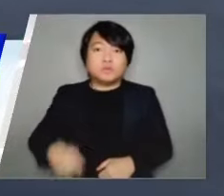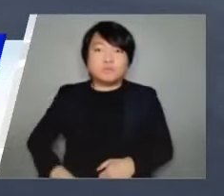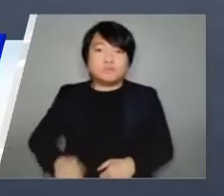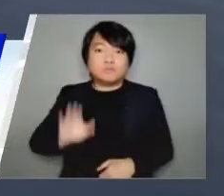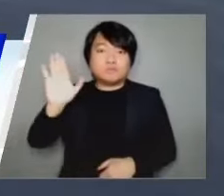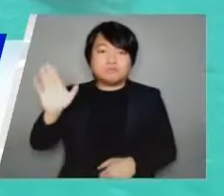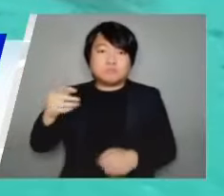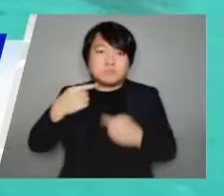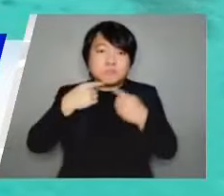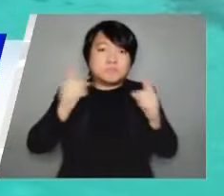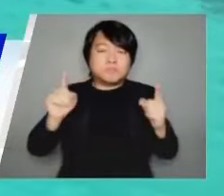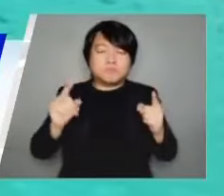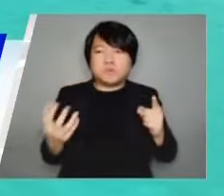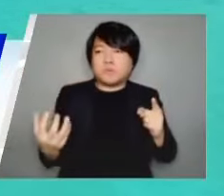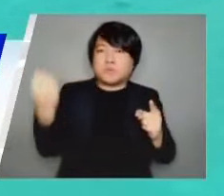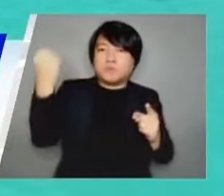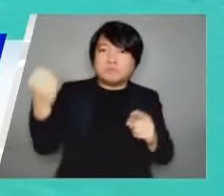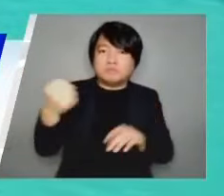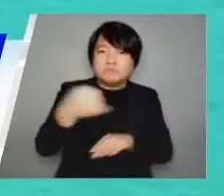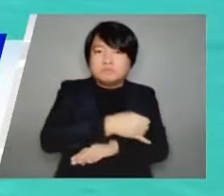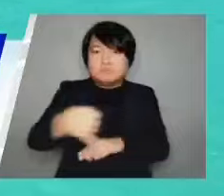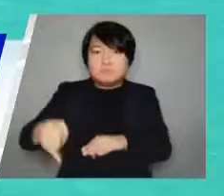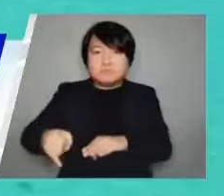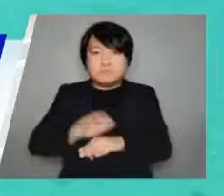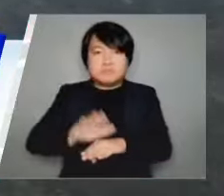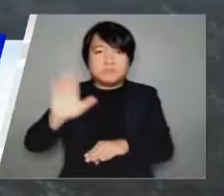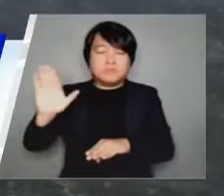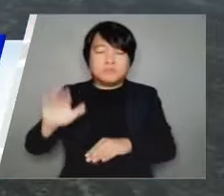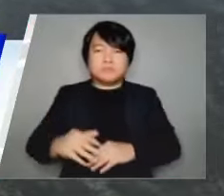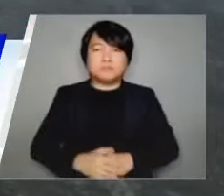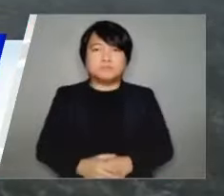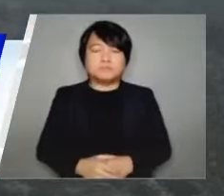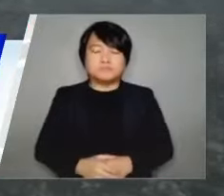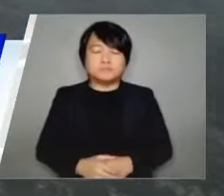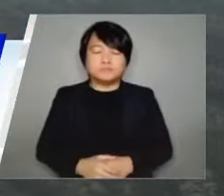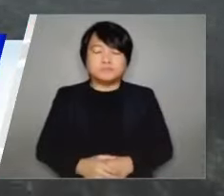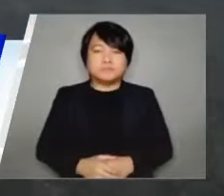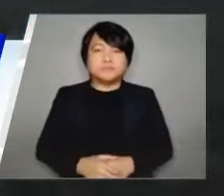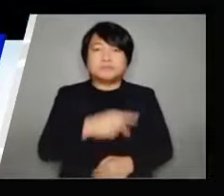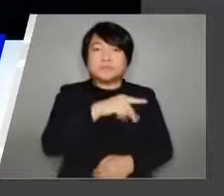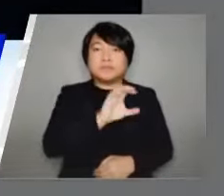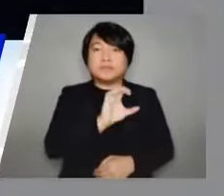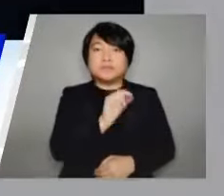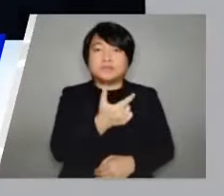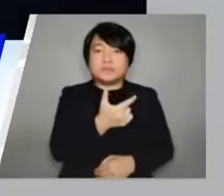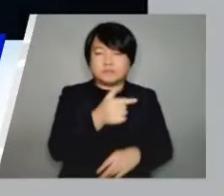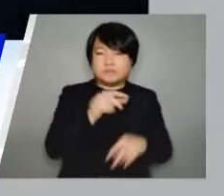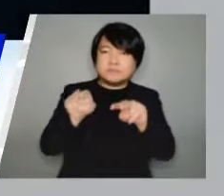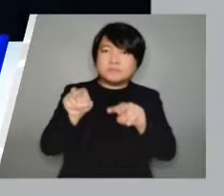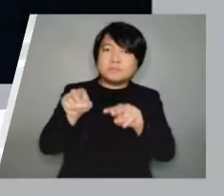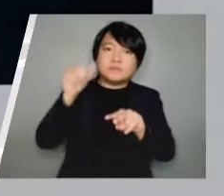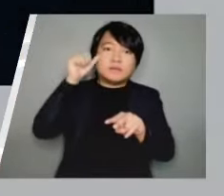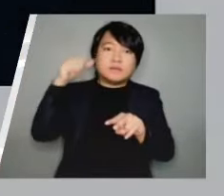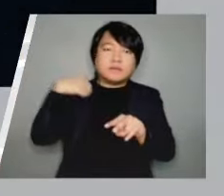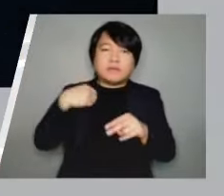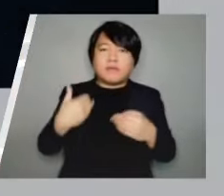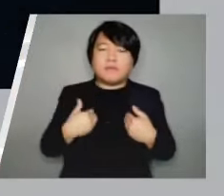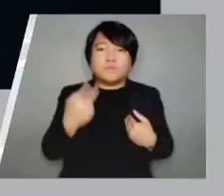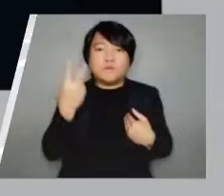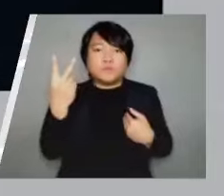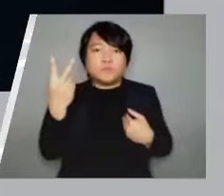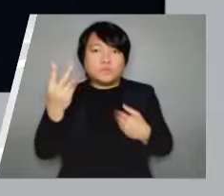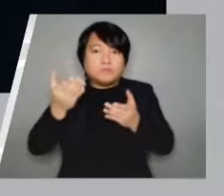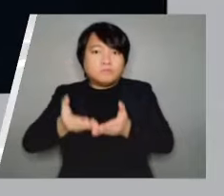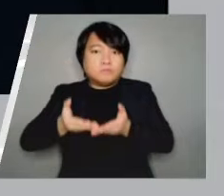South China Sea. Sa pinakauling monitoring ng Philippine Coast Guard sa Bajo de Masinloc kahapon, mayroong 2 barko ng China Coast Guard